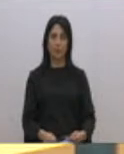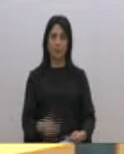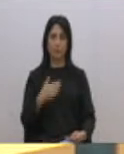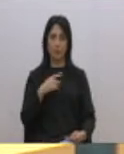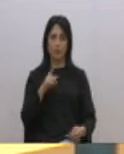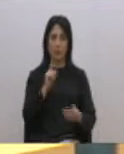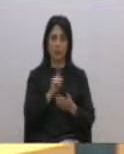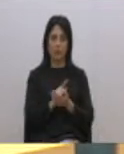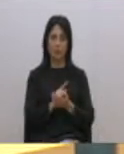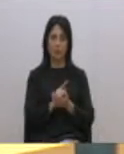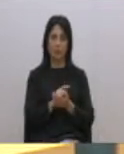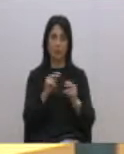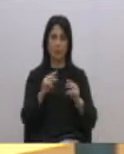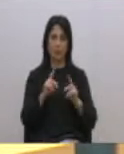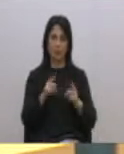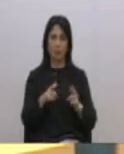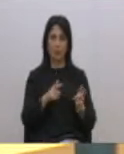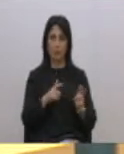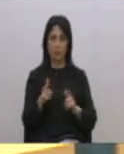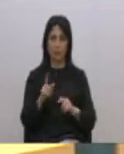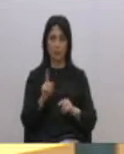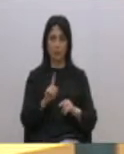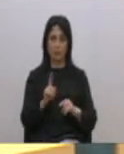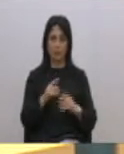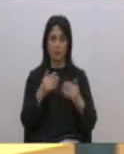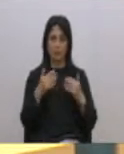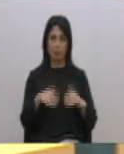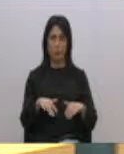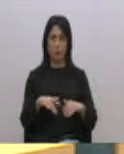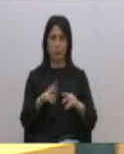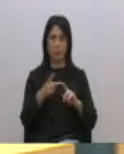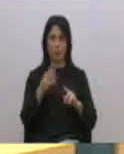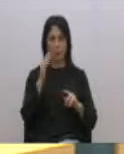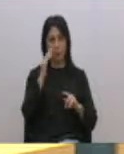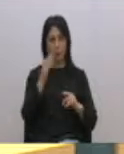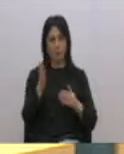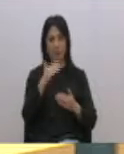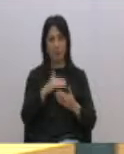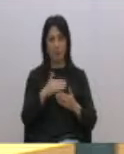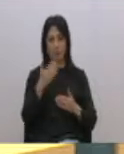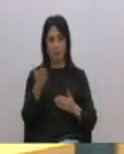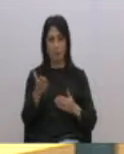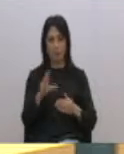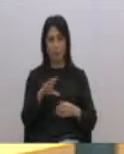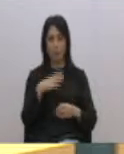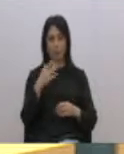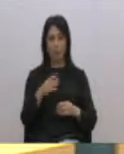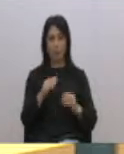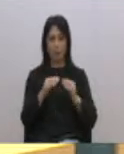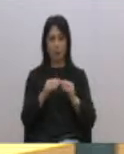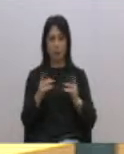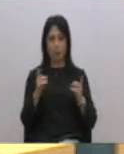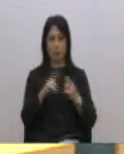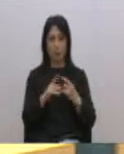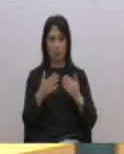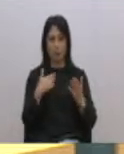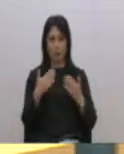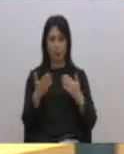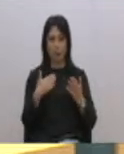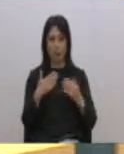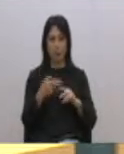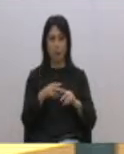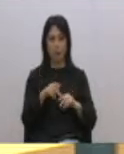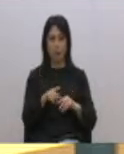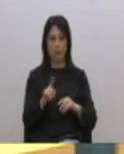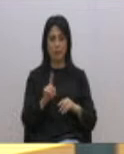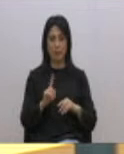cei răsăcuri lui a vădăsturept mzaubas rom, ucoe meure mosmenis istuiș, condes un cidro comunicația, imi să